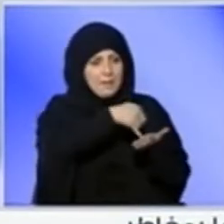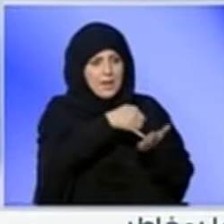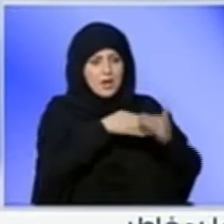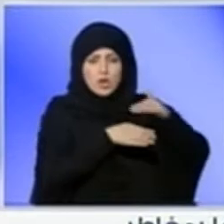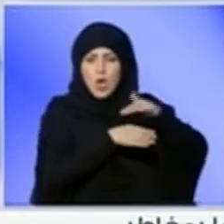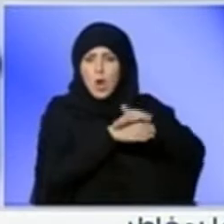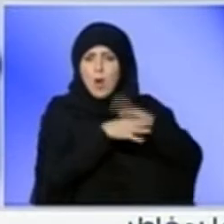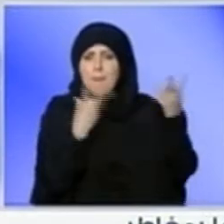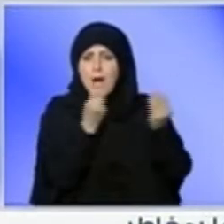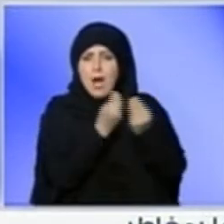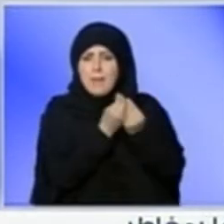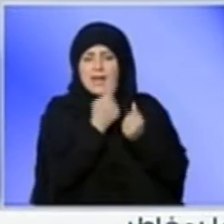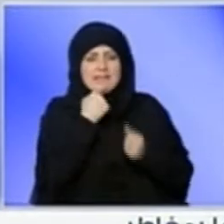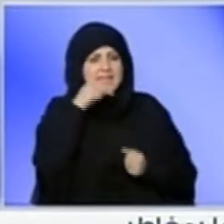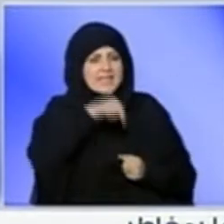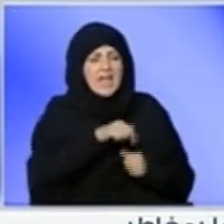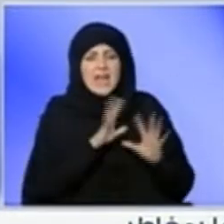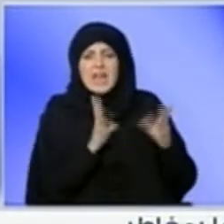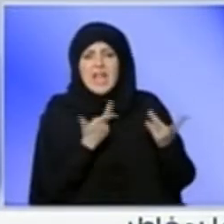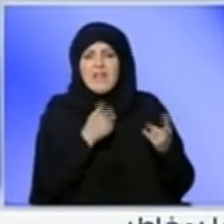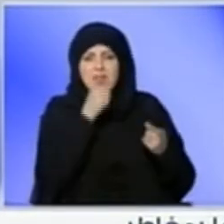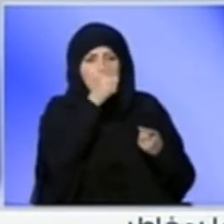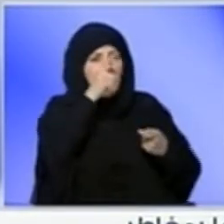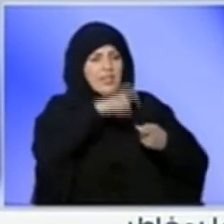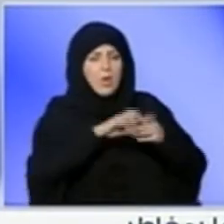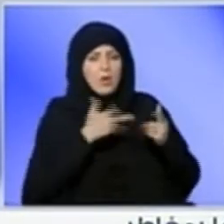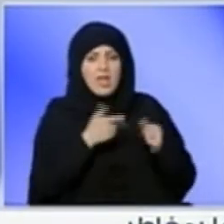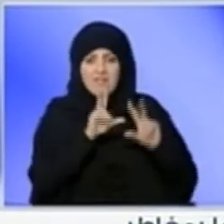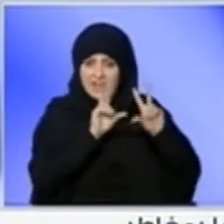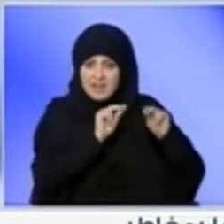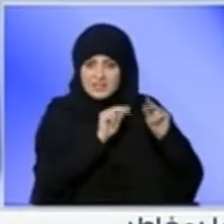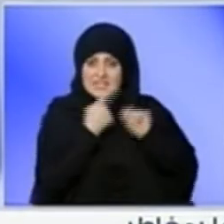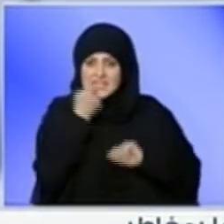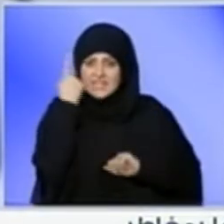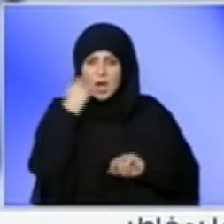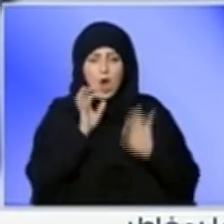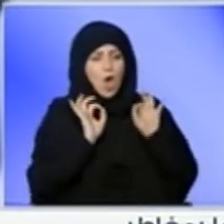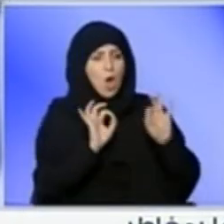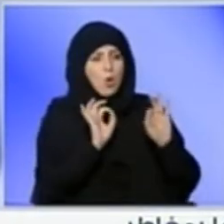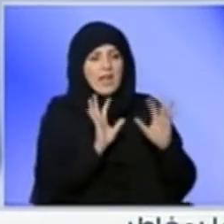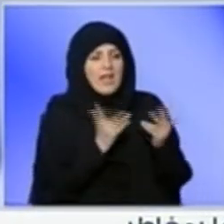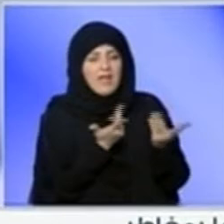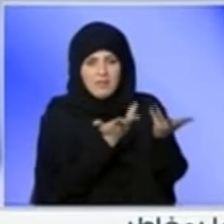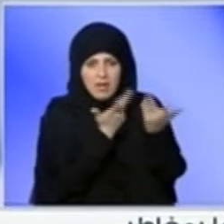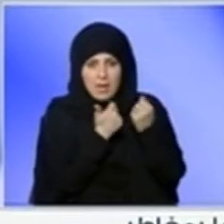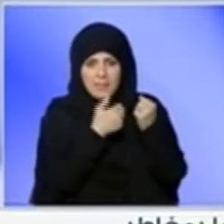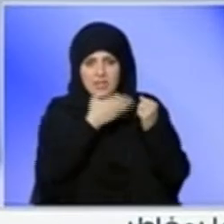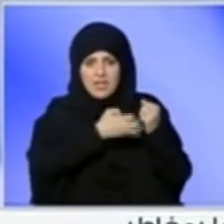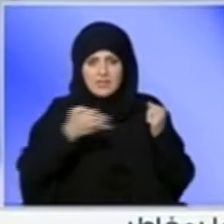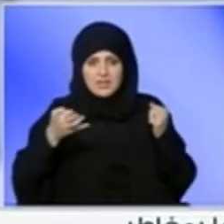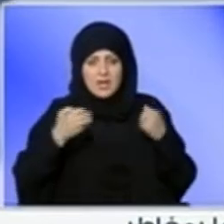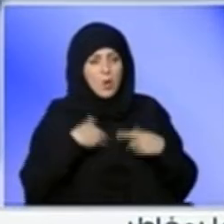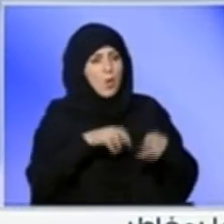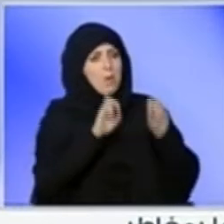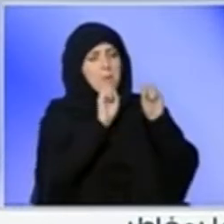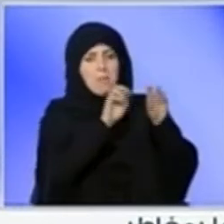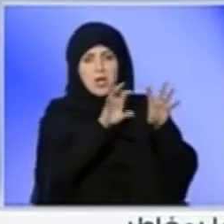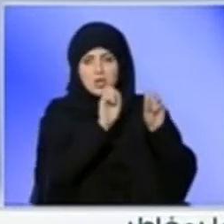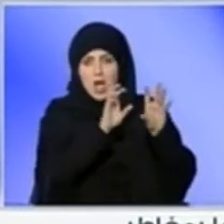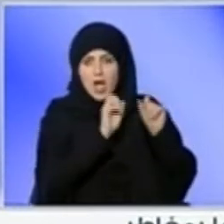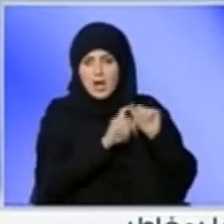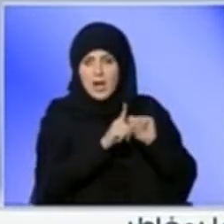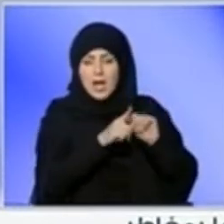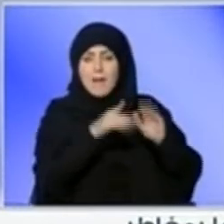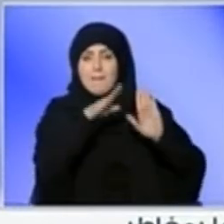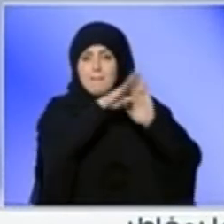البرنامج الأولمبي هذه السنة كيف ستكون؟ هل ستكون مختلفة؟ نعم، طبعا يعني ما شاء الله البرنامج الأولمبي